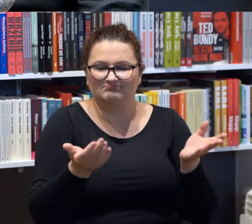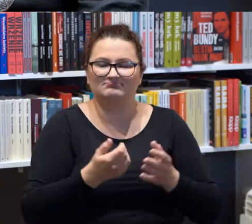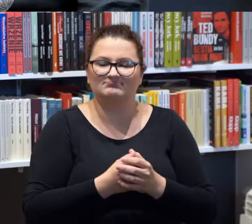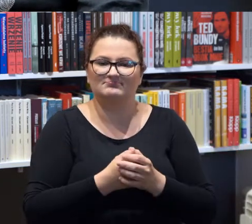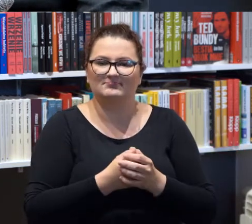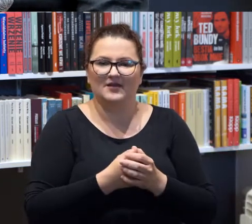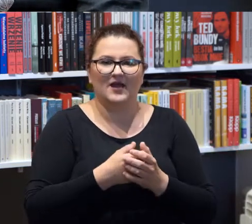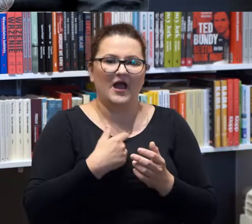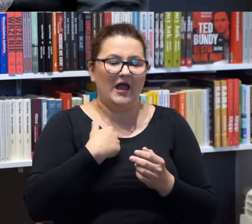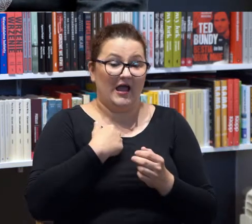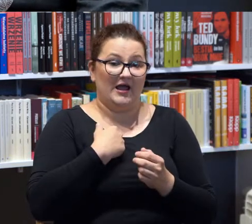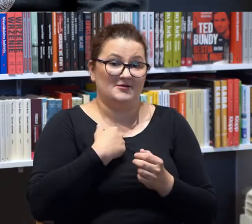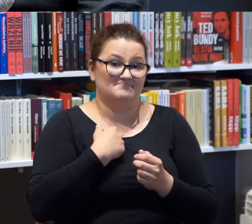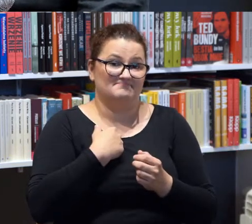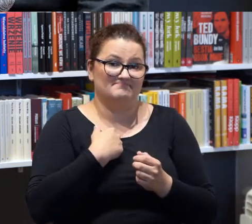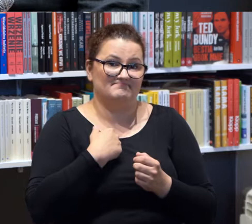i właściwie nie boję się